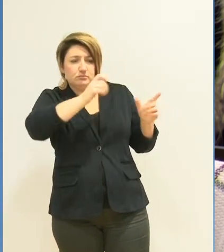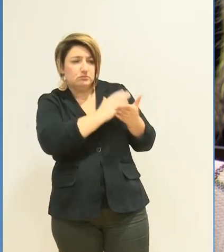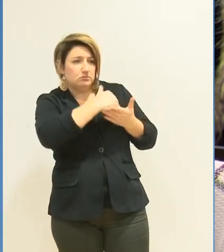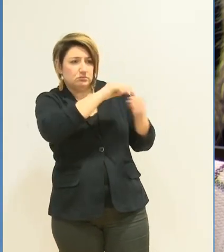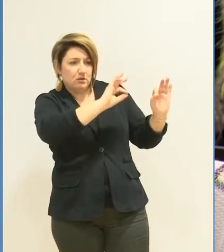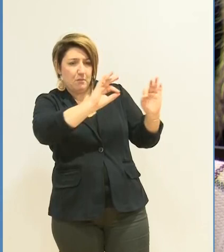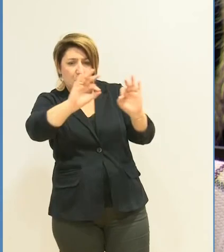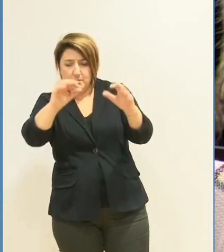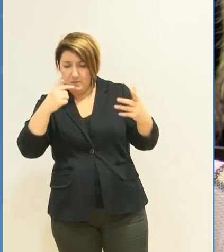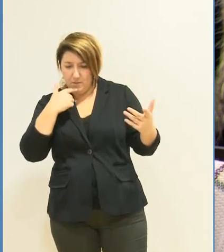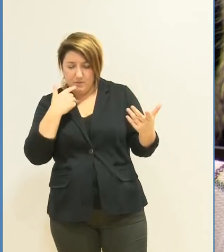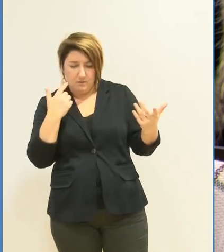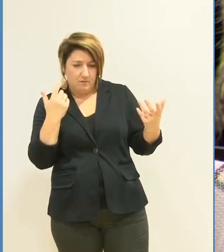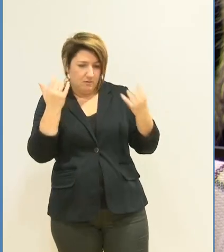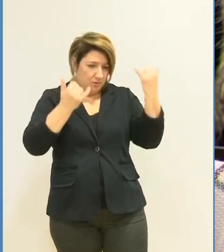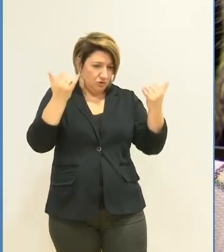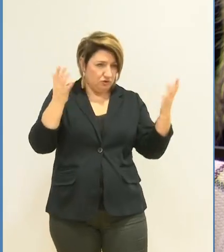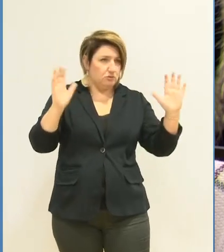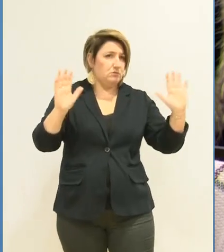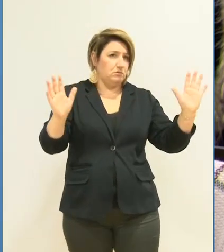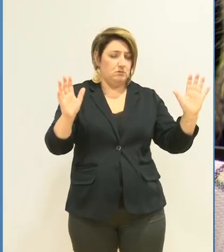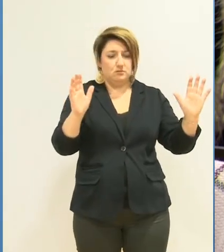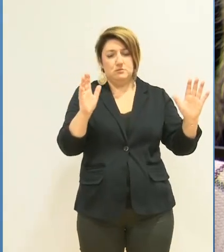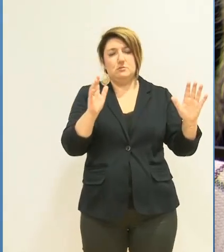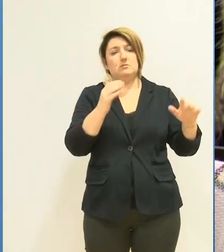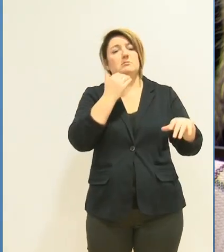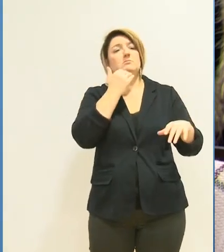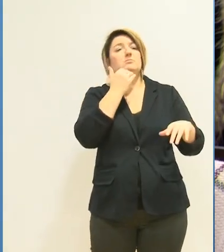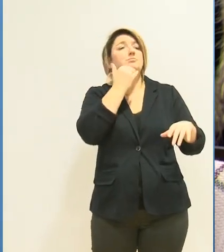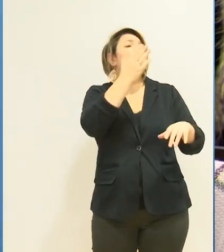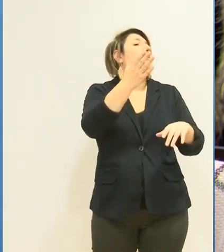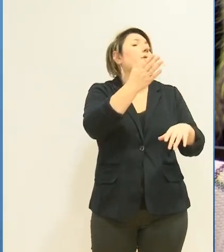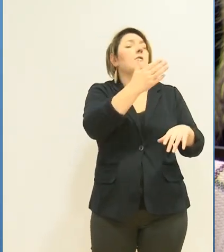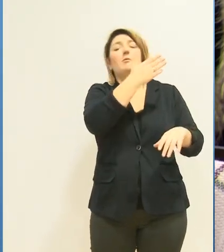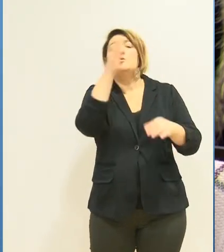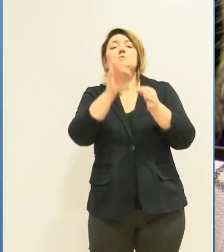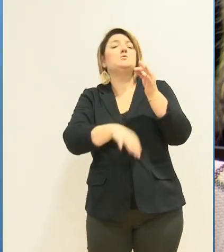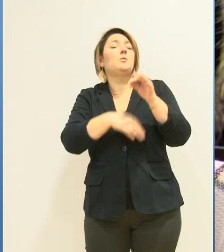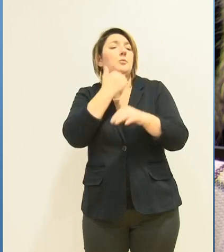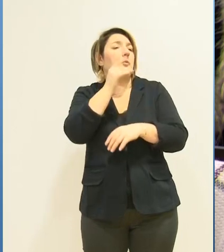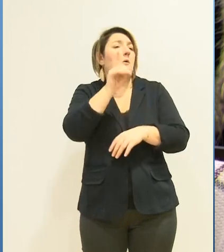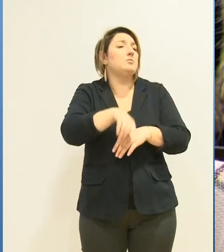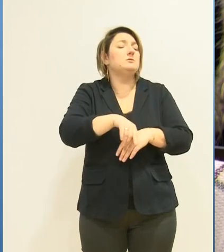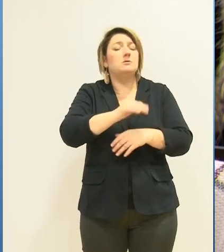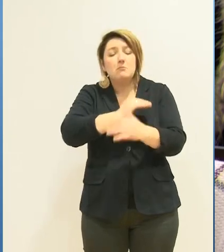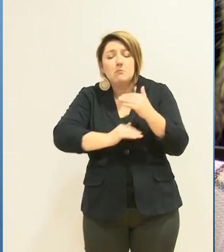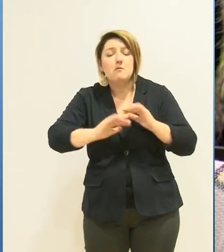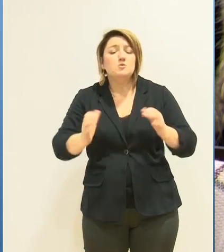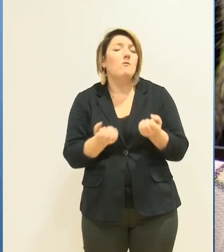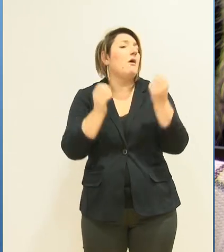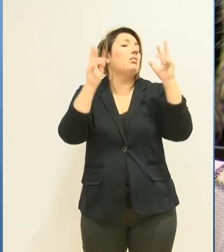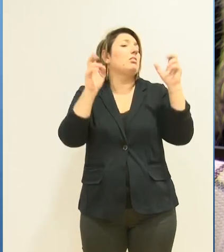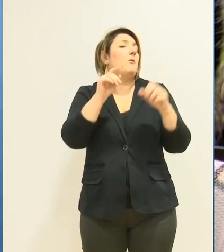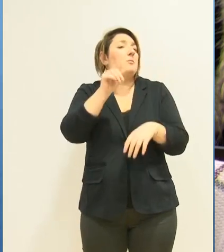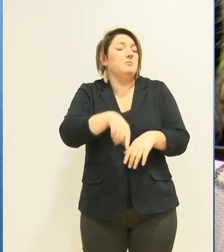faisons un peu de fiction admettons que vous n'auriez aucune possibilité de faire autrement que le plan dit de sauvegarde et bien alors expliquez nous